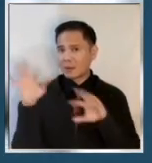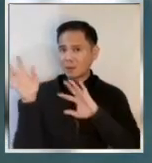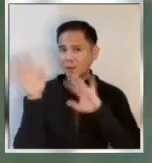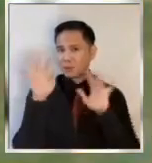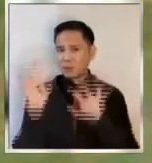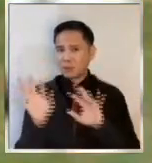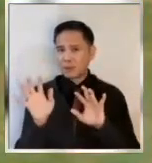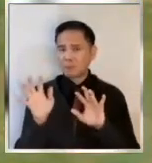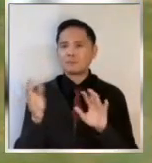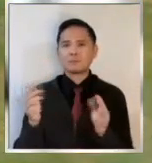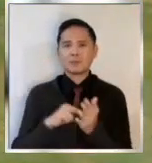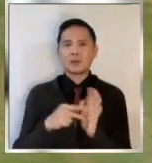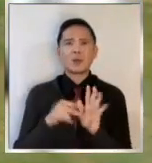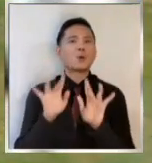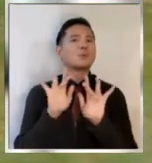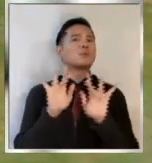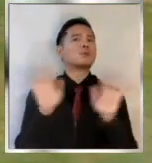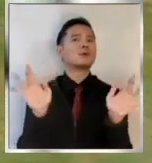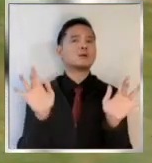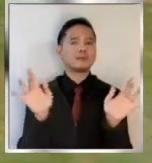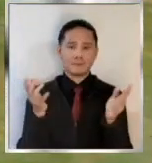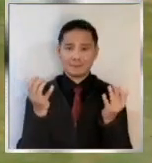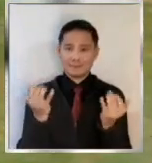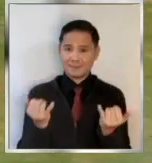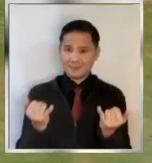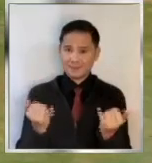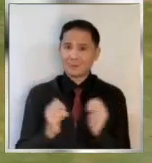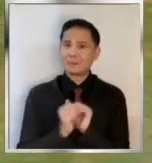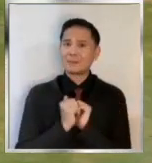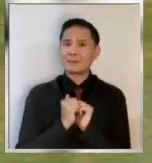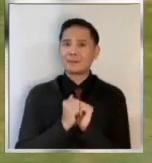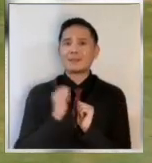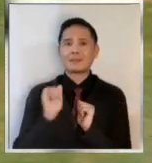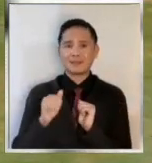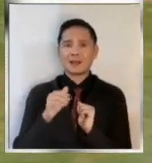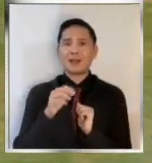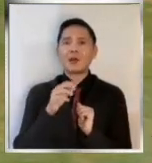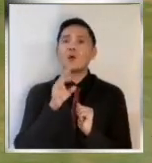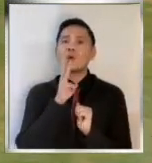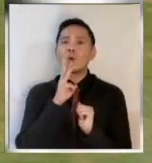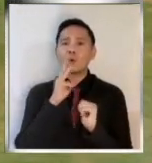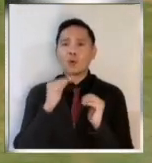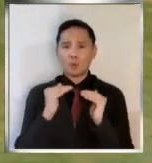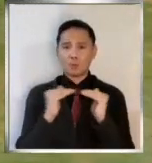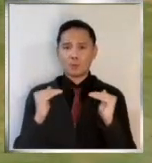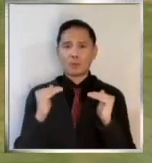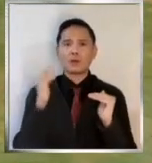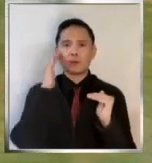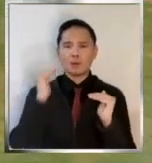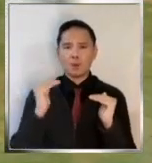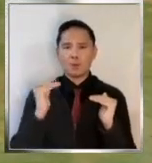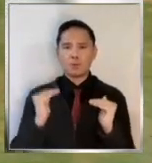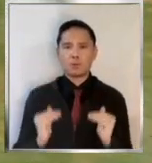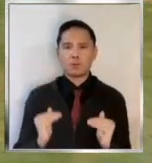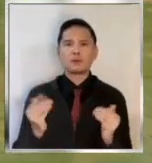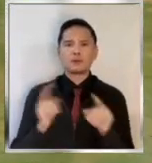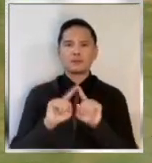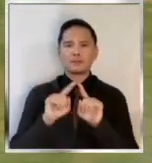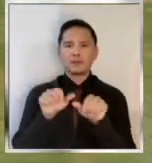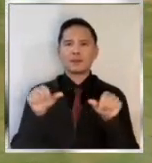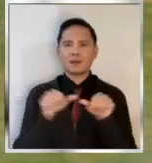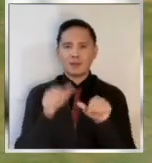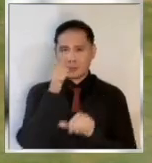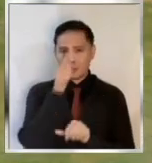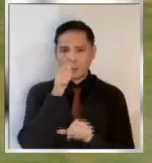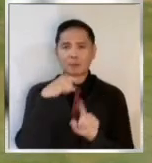po. At dahil dyan, mababa pa rin yung level ng tubig sa napakaraming lugar dyan sa Luzon at salat pa rin yung agricultural